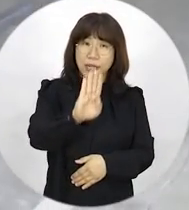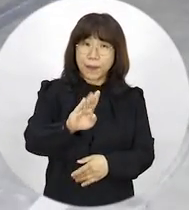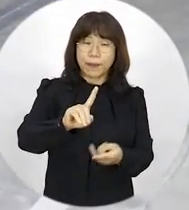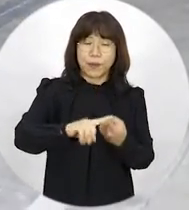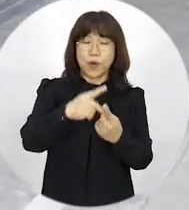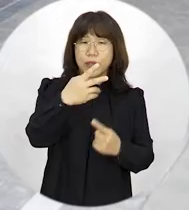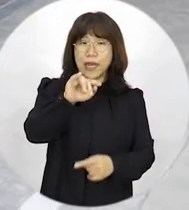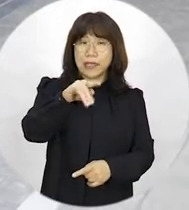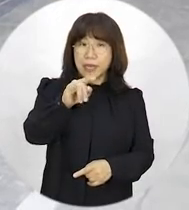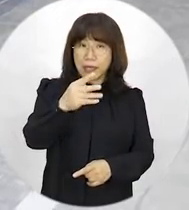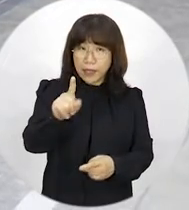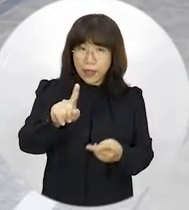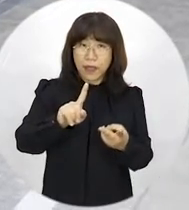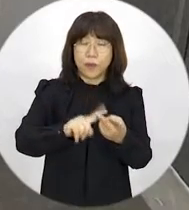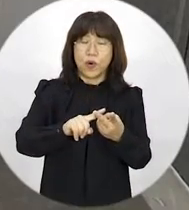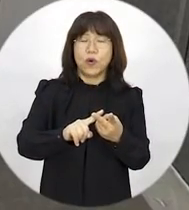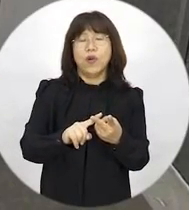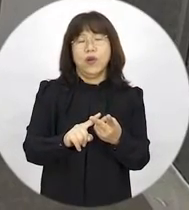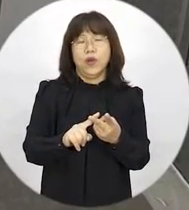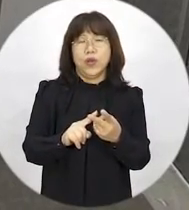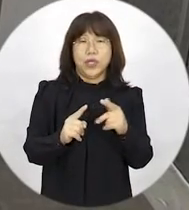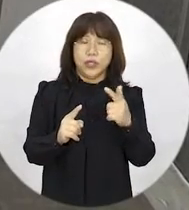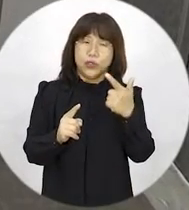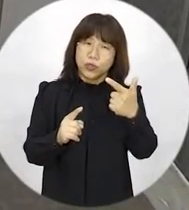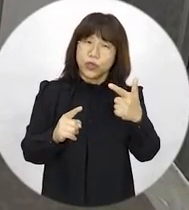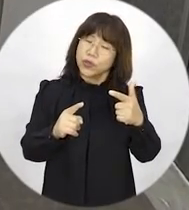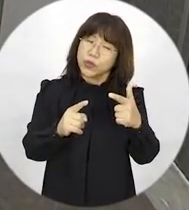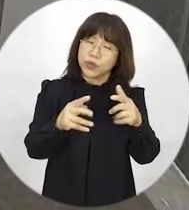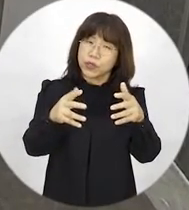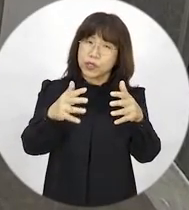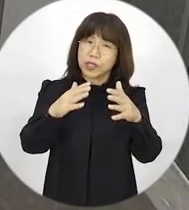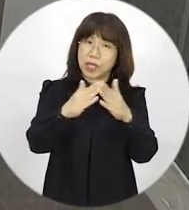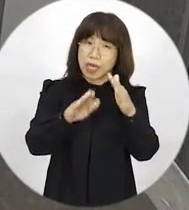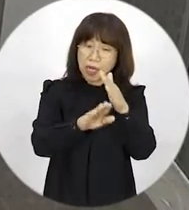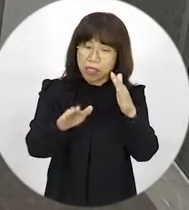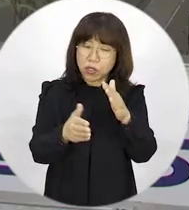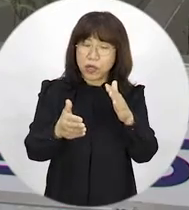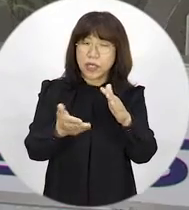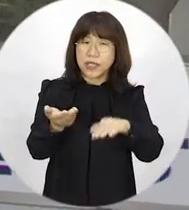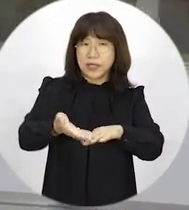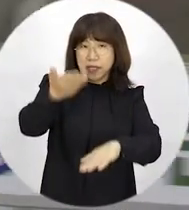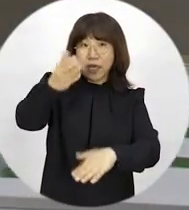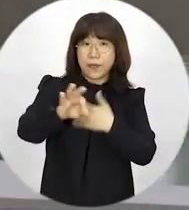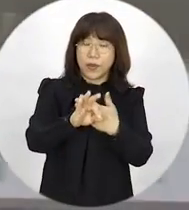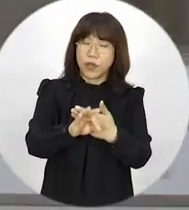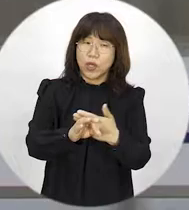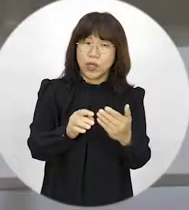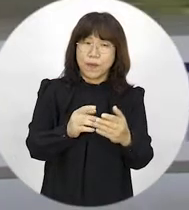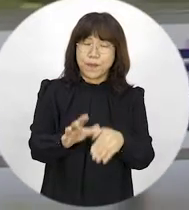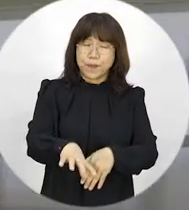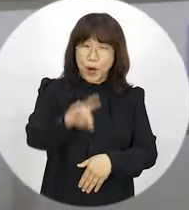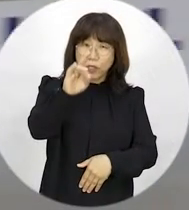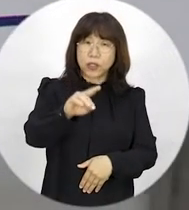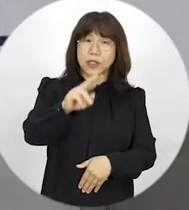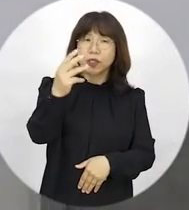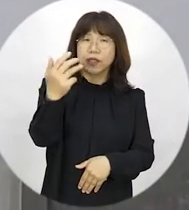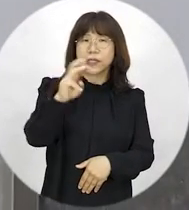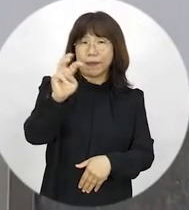다세대, 원룸 등 6세대 이상의 공동주택이면 누구나 신청할 수 있으며 선착순으로 30곳을